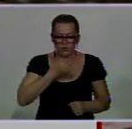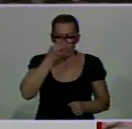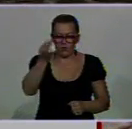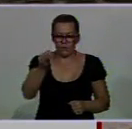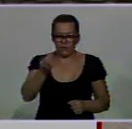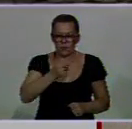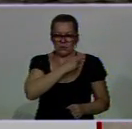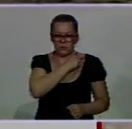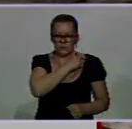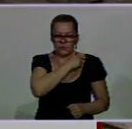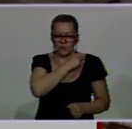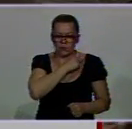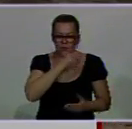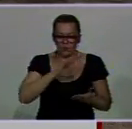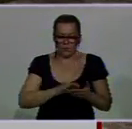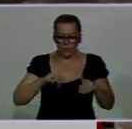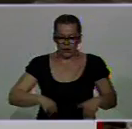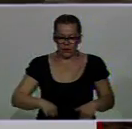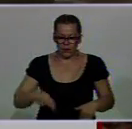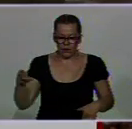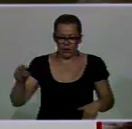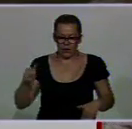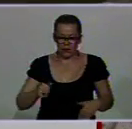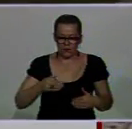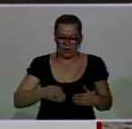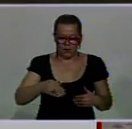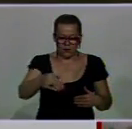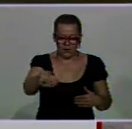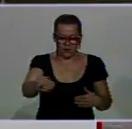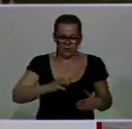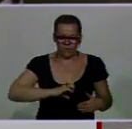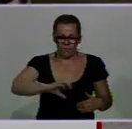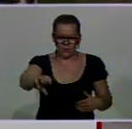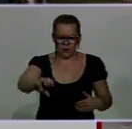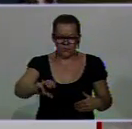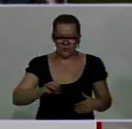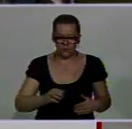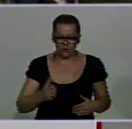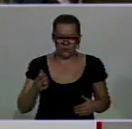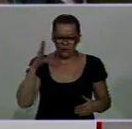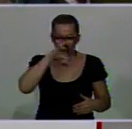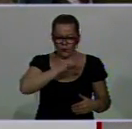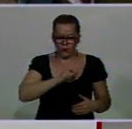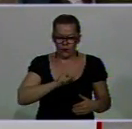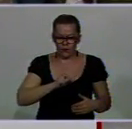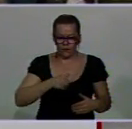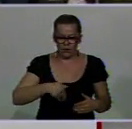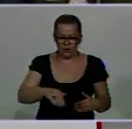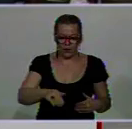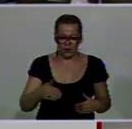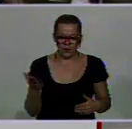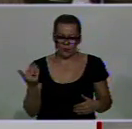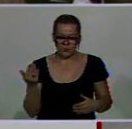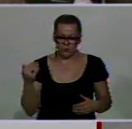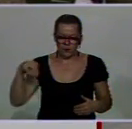cu autoritățile prezente aici, Halda înaintează cu o viteză foarte mare. Ne spuneau că numai azi noapte a înaintat cel puțin